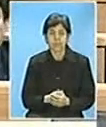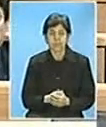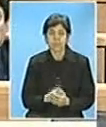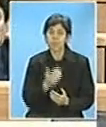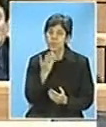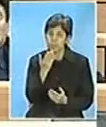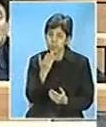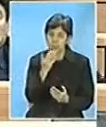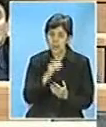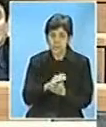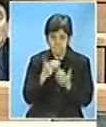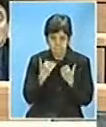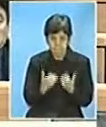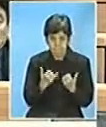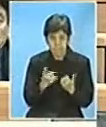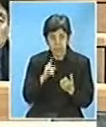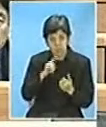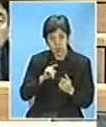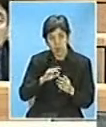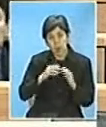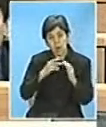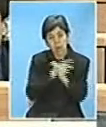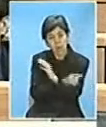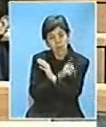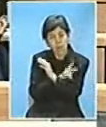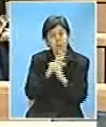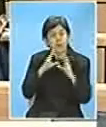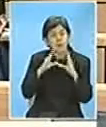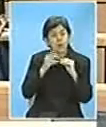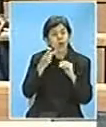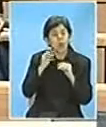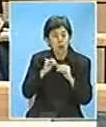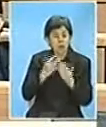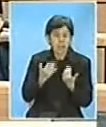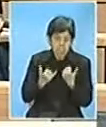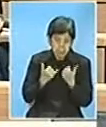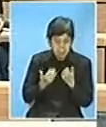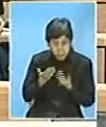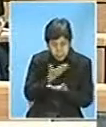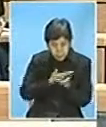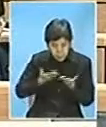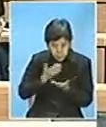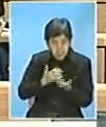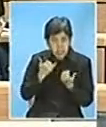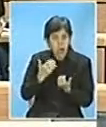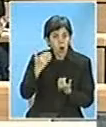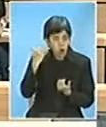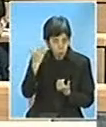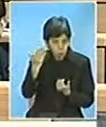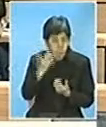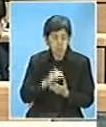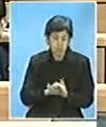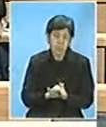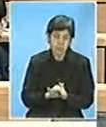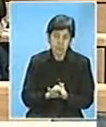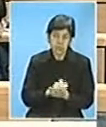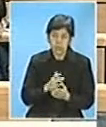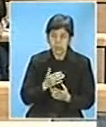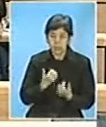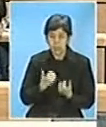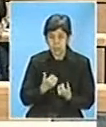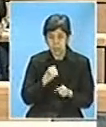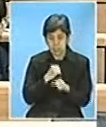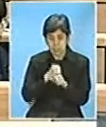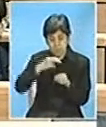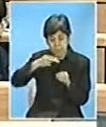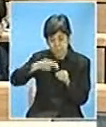ก็วันนี้เองท่านต้องเดินทางไปภูเก็ตเพื่อประชุมคณะรัฐมนตรีท่านก็ให้เวลาในการตอบกระทู้ผมวันนี้ซึ่งถือว่าเป็นกระทู้ที่พลัง